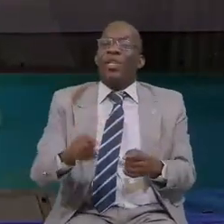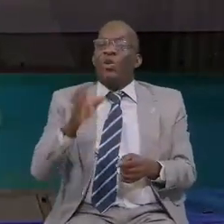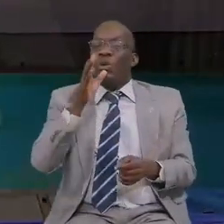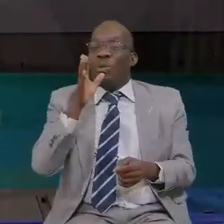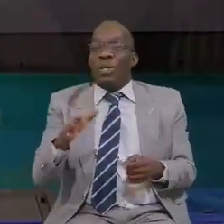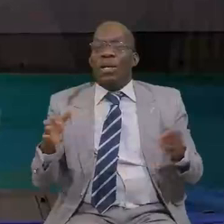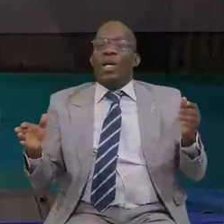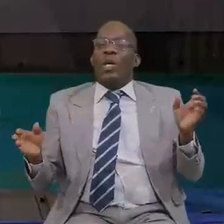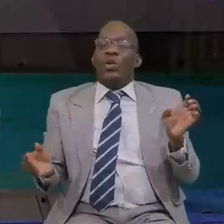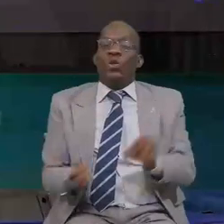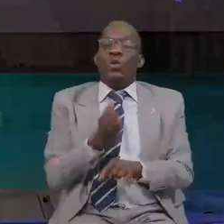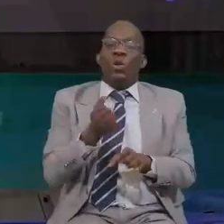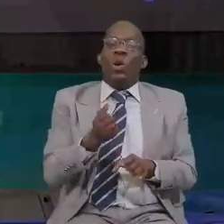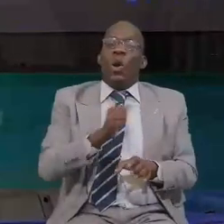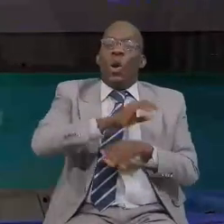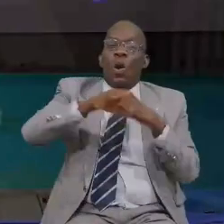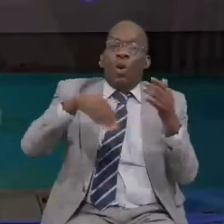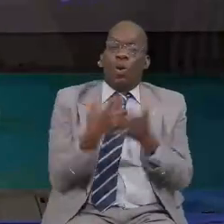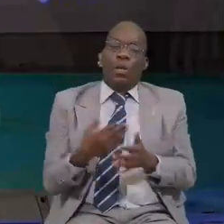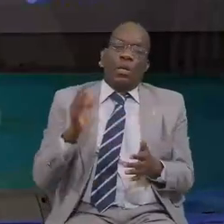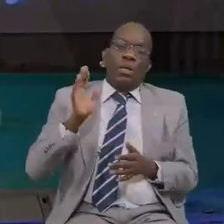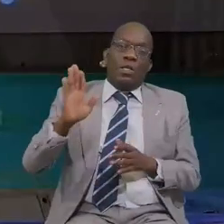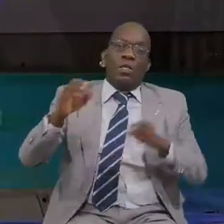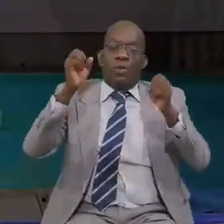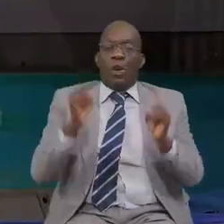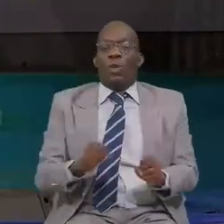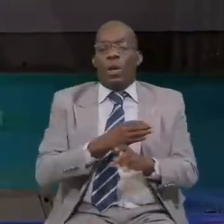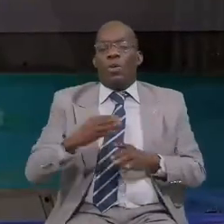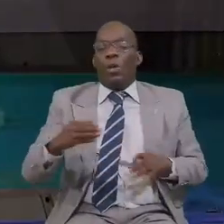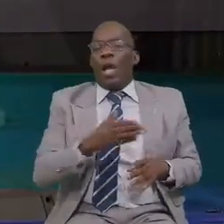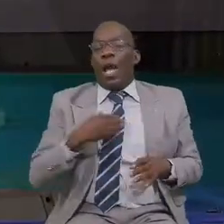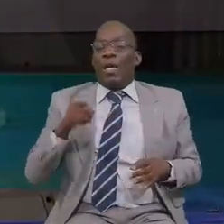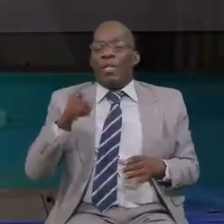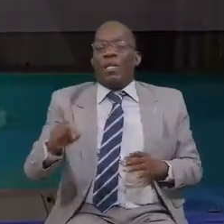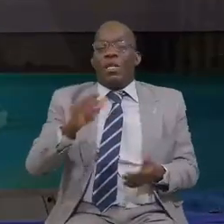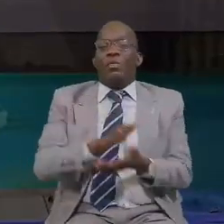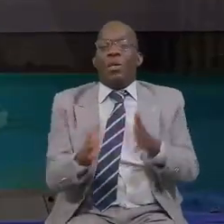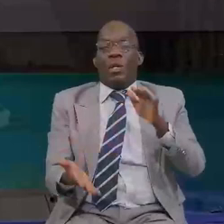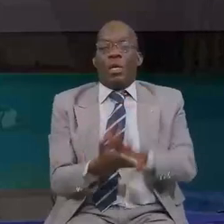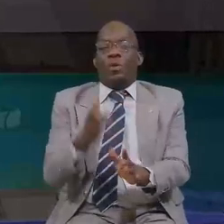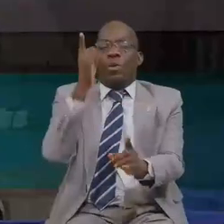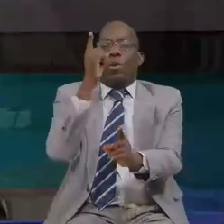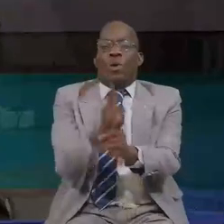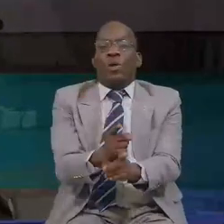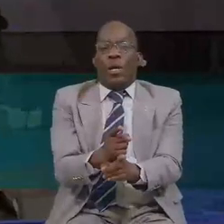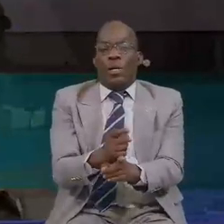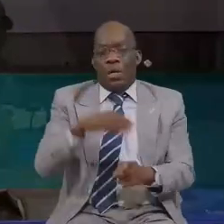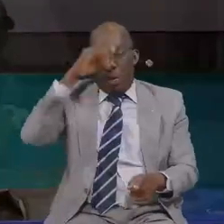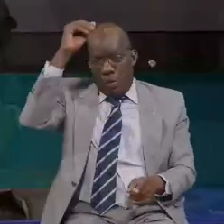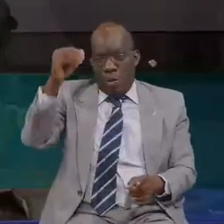puisse arracher sa puissance. Il est devenu un homme ordinaire.